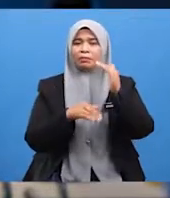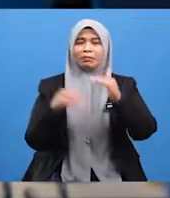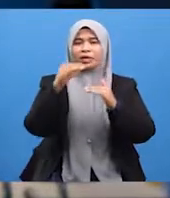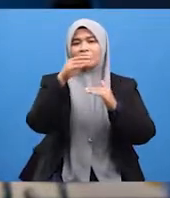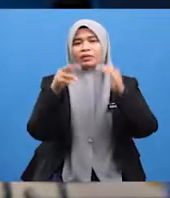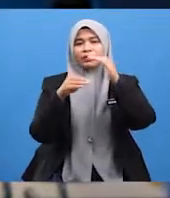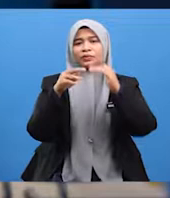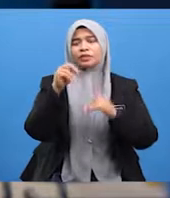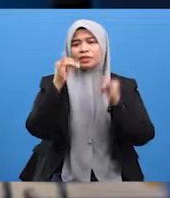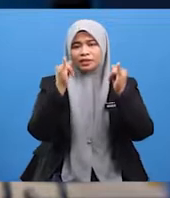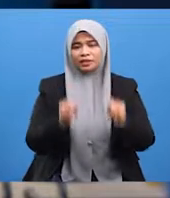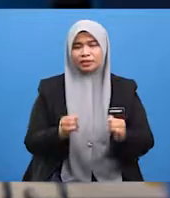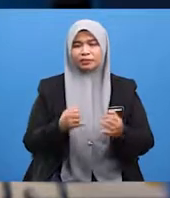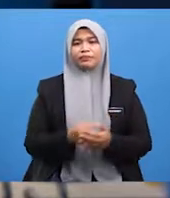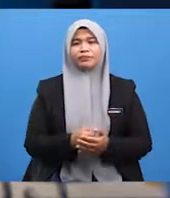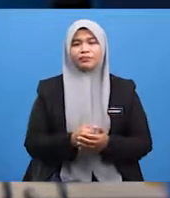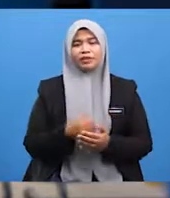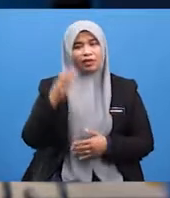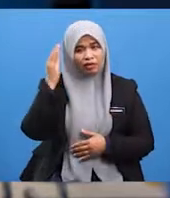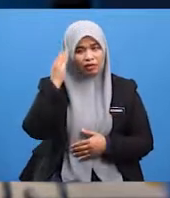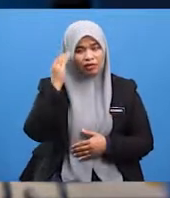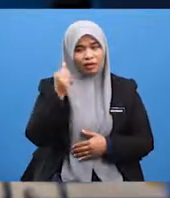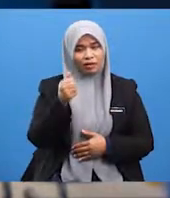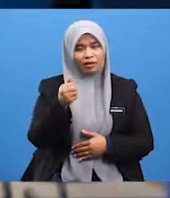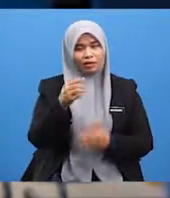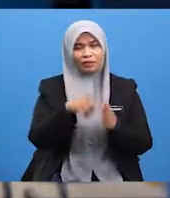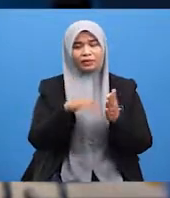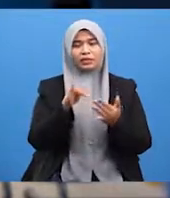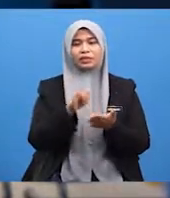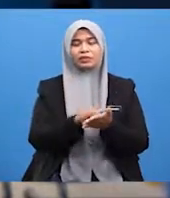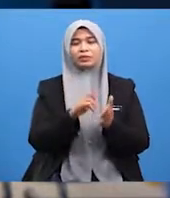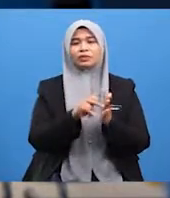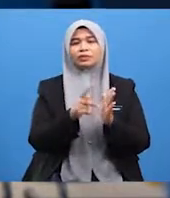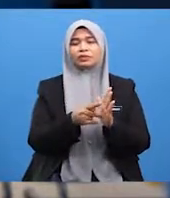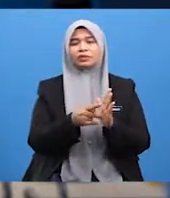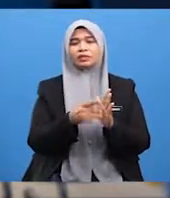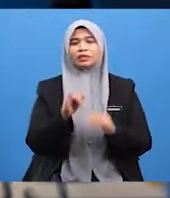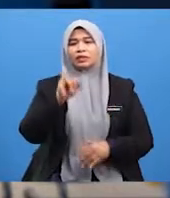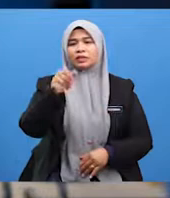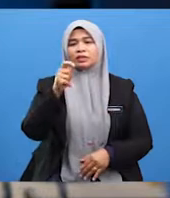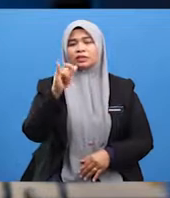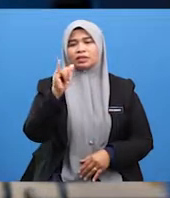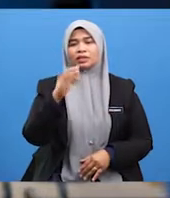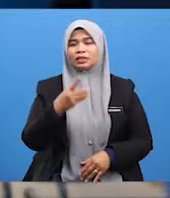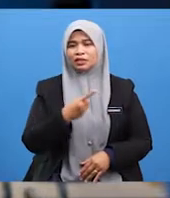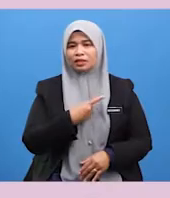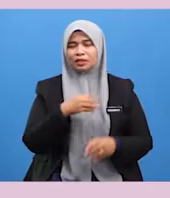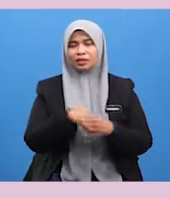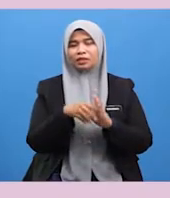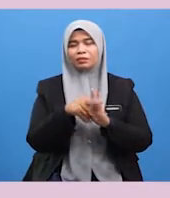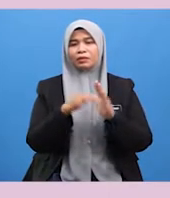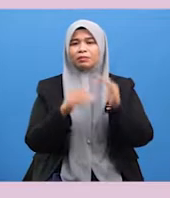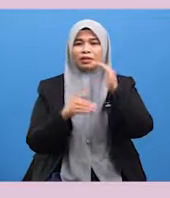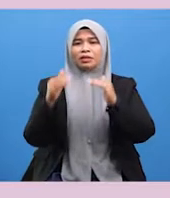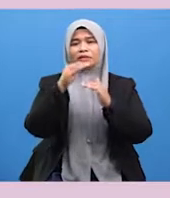Pelajar sekalian, tahukah kamu mengenai konsep jati diri dalam pembangunan insan?